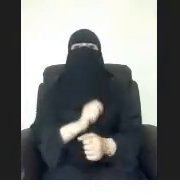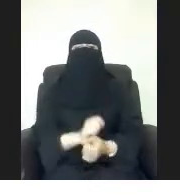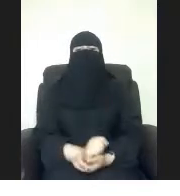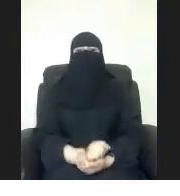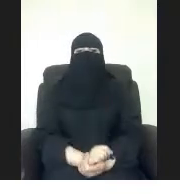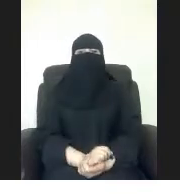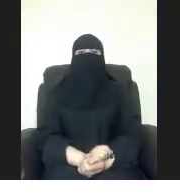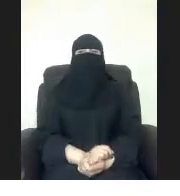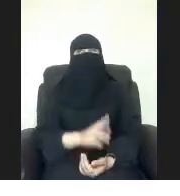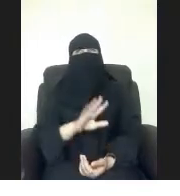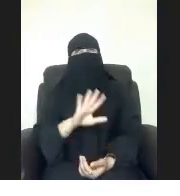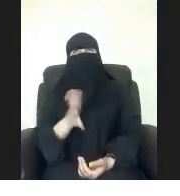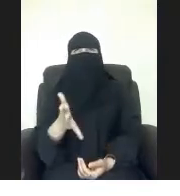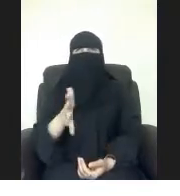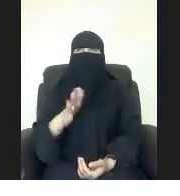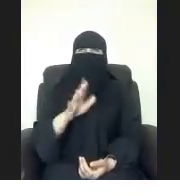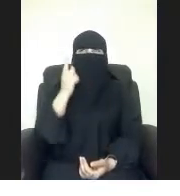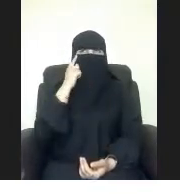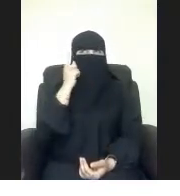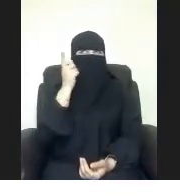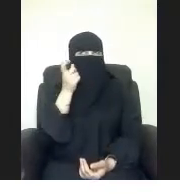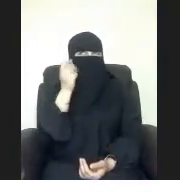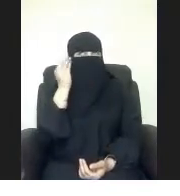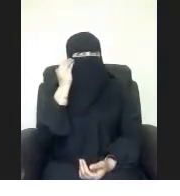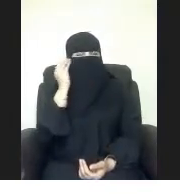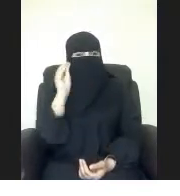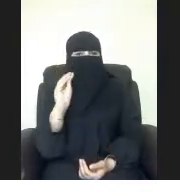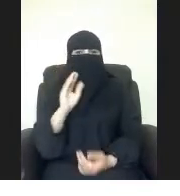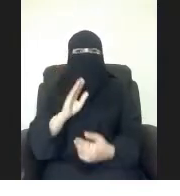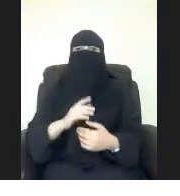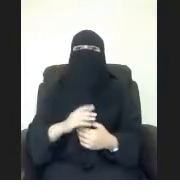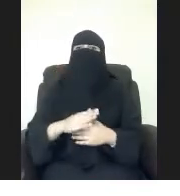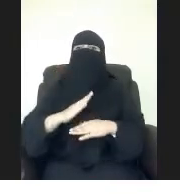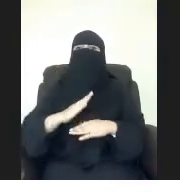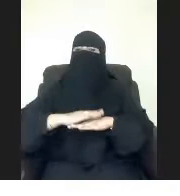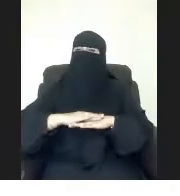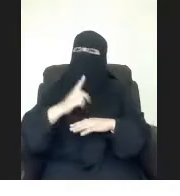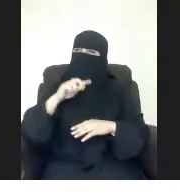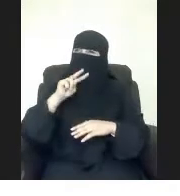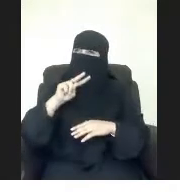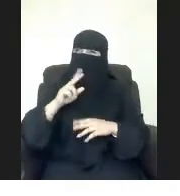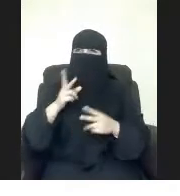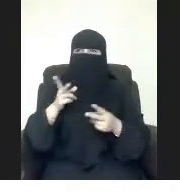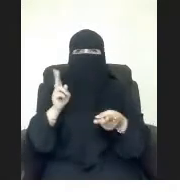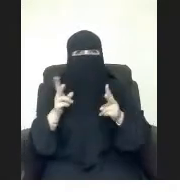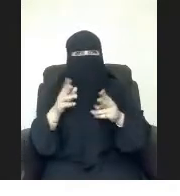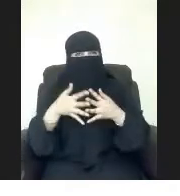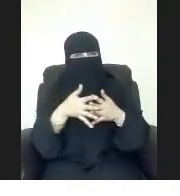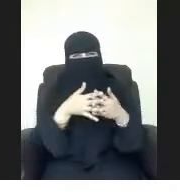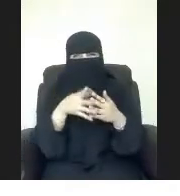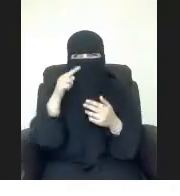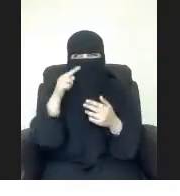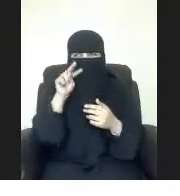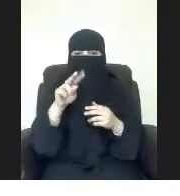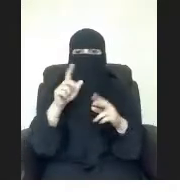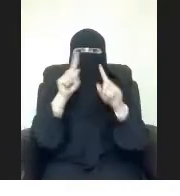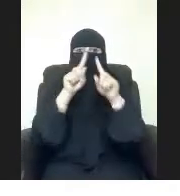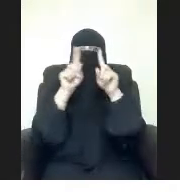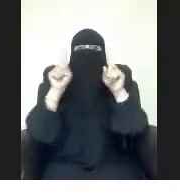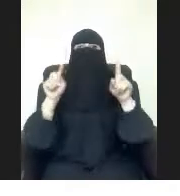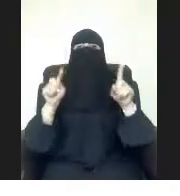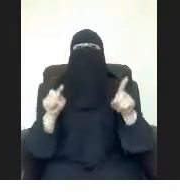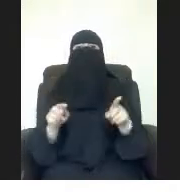البعض يرى الآن الأدبيات الأجنبية التي اطلعت عليها الحقيقة في الفترة الأخيرة تشير إلى التعلم المدمج هو النموذج الذي